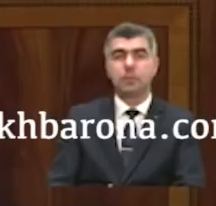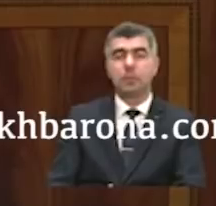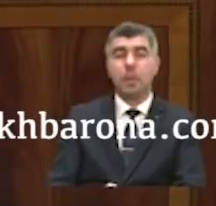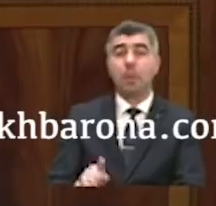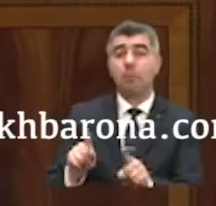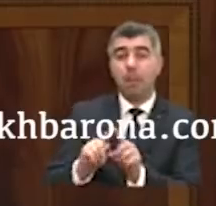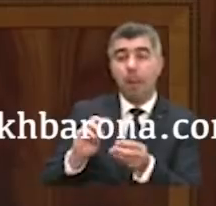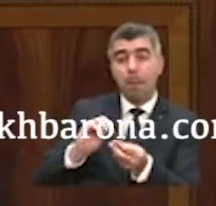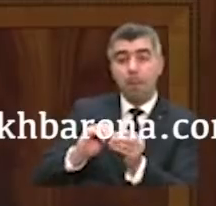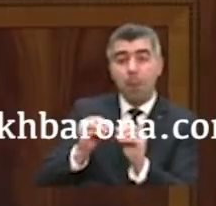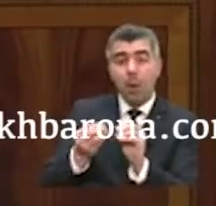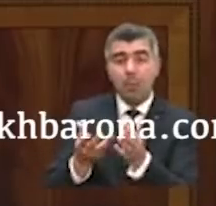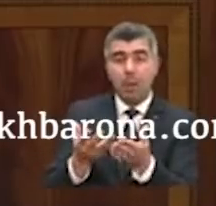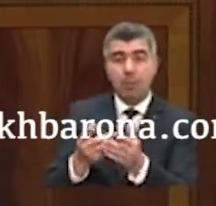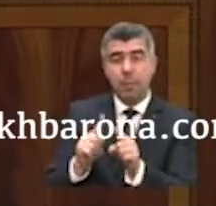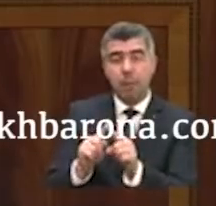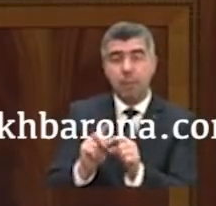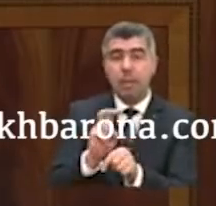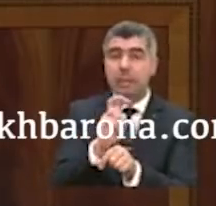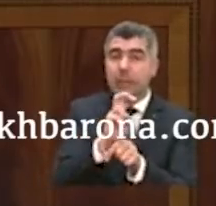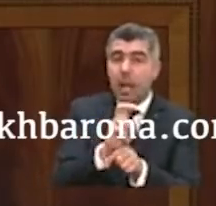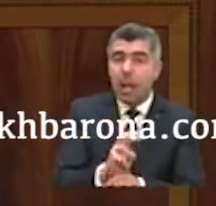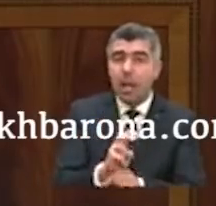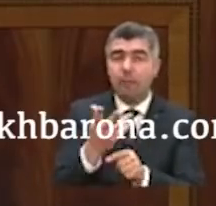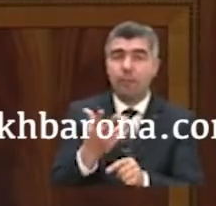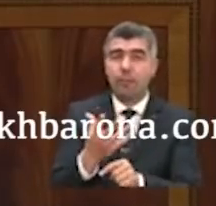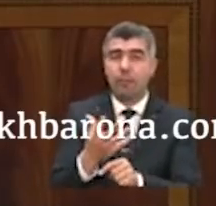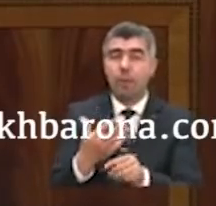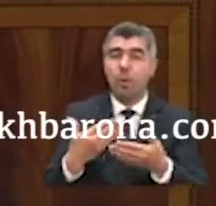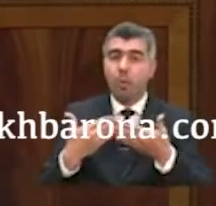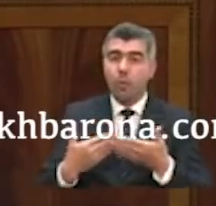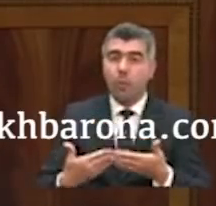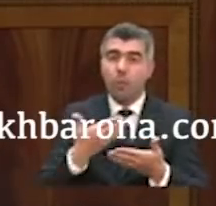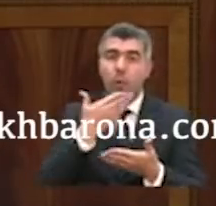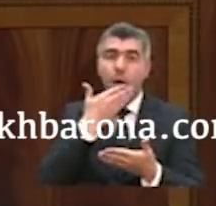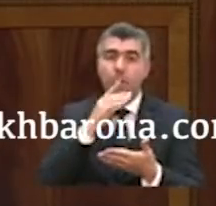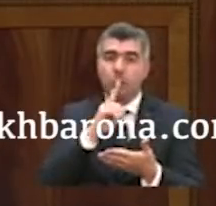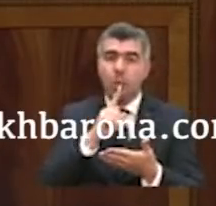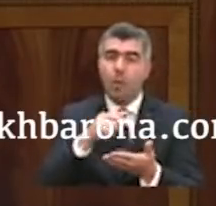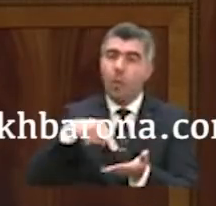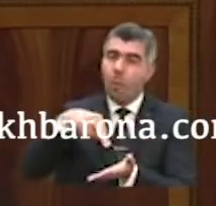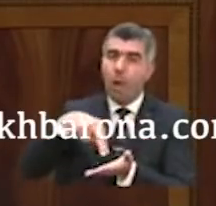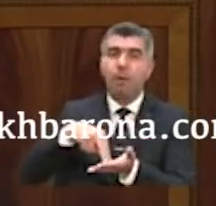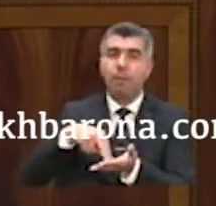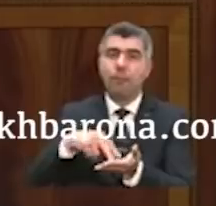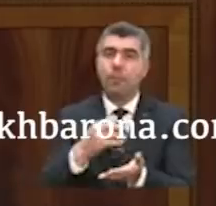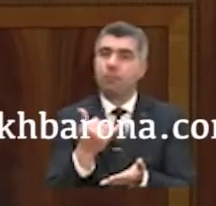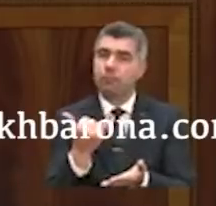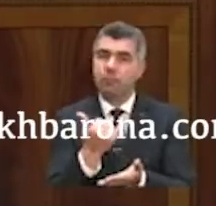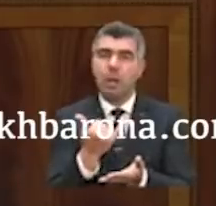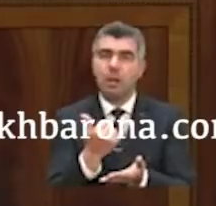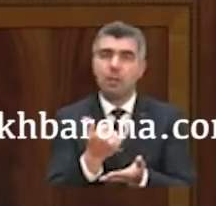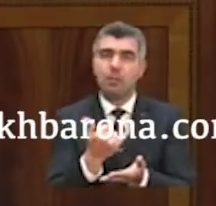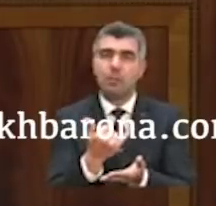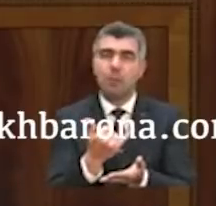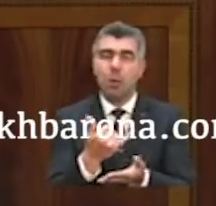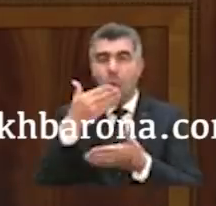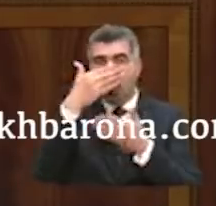مشاكل ديال التمويل اللي حنا خايضين فيها اليوم. حنا الحمد لله واقفين على رجلينا وغادي نخليو البلاد